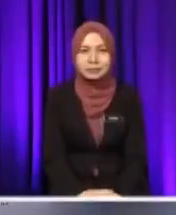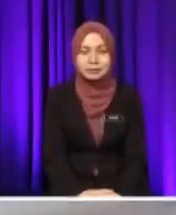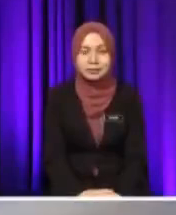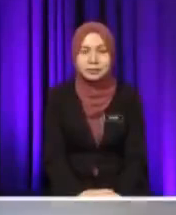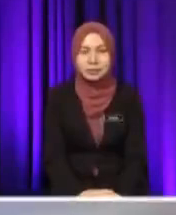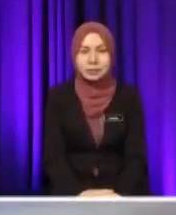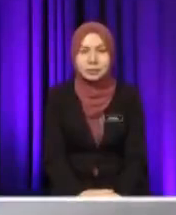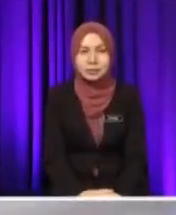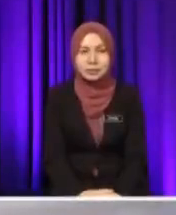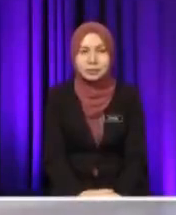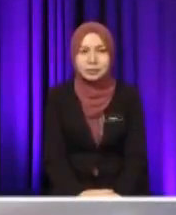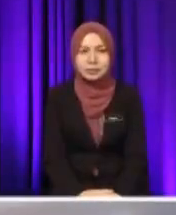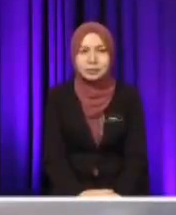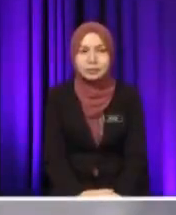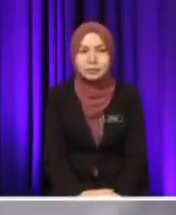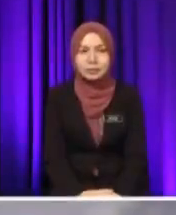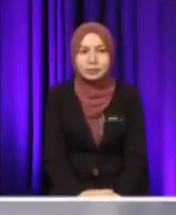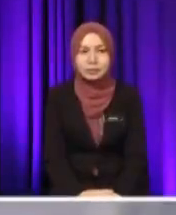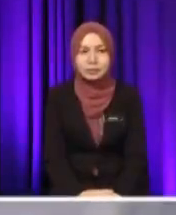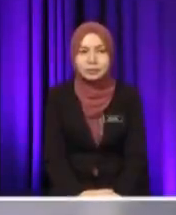nak buat ujian, masukkan dia ke dalam